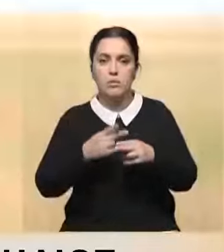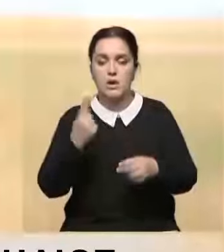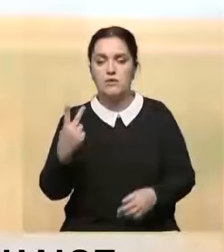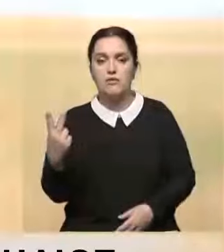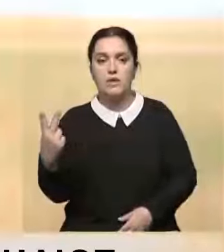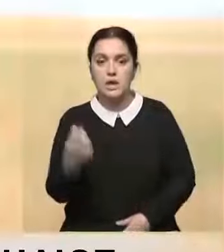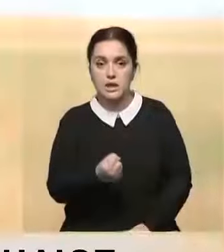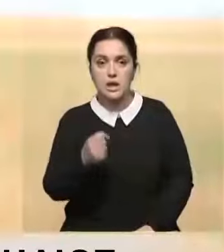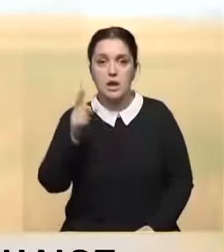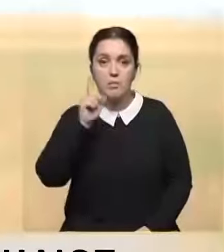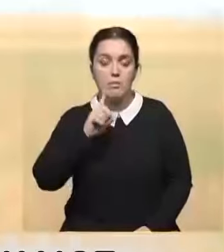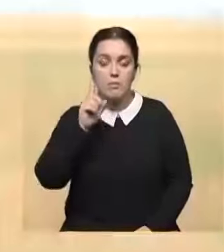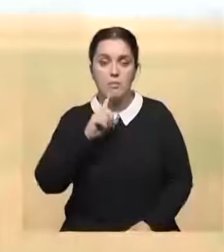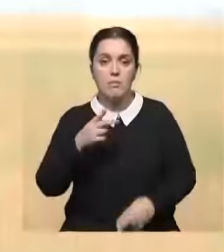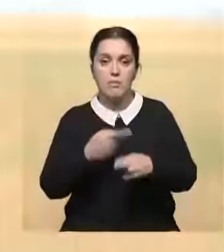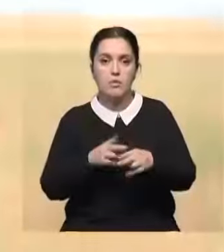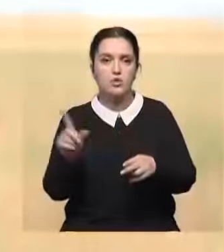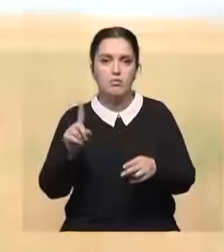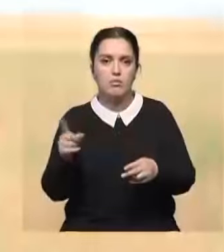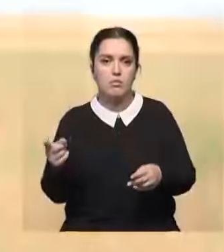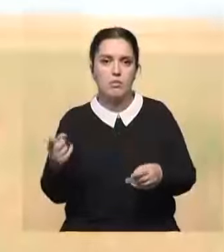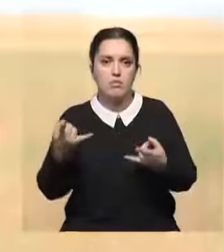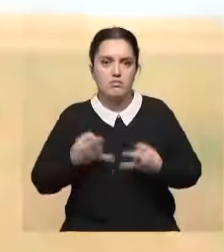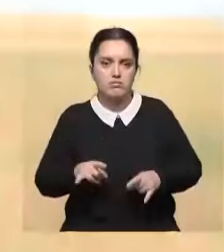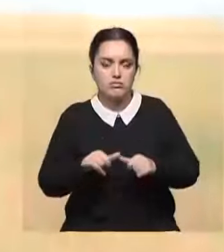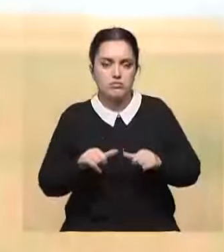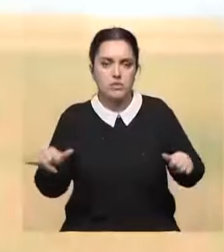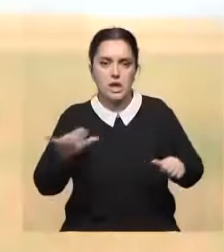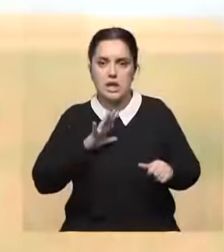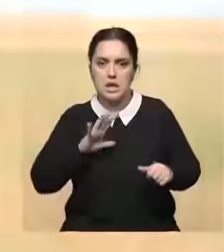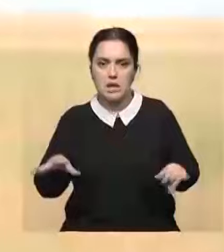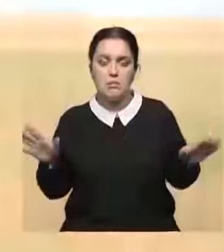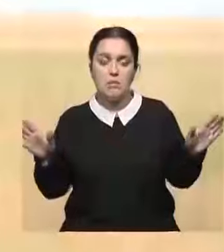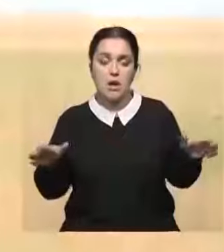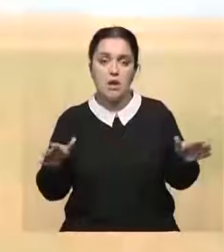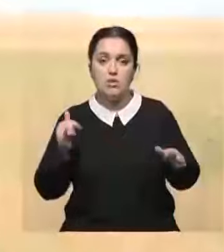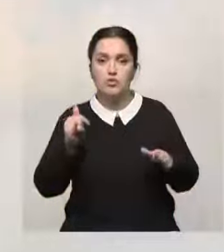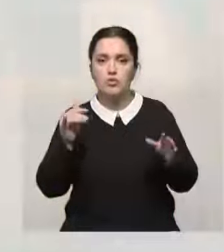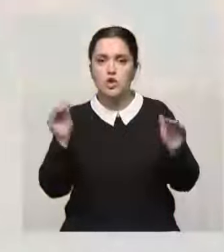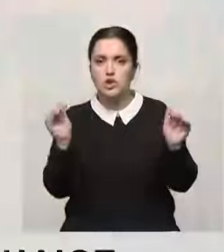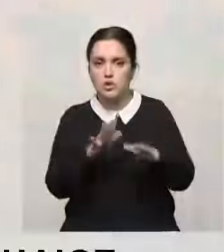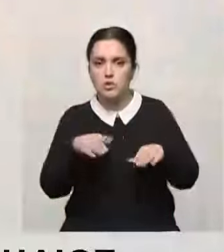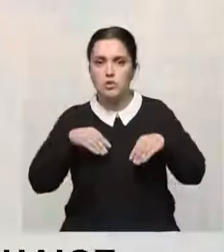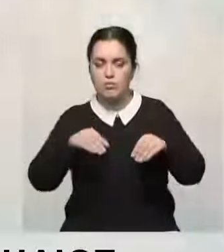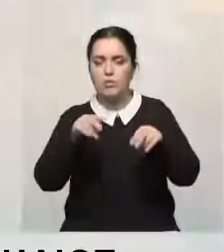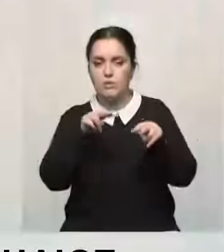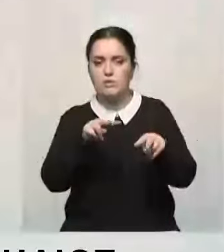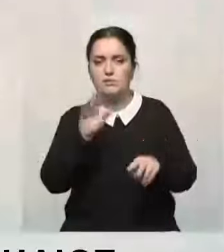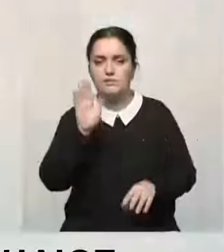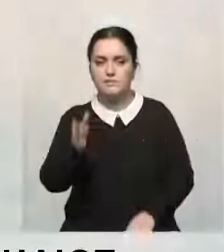2 недели, пока вредитель не стал на крыло. На сегодня посевы не тронуты, ситуация под контролем.